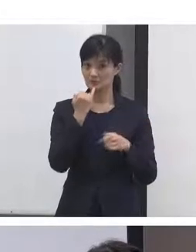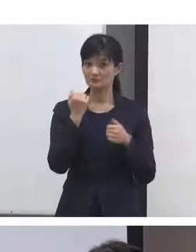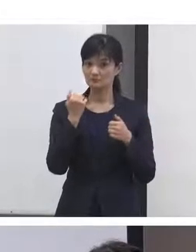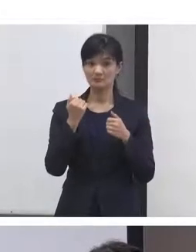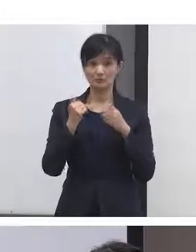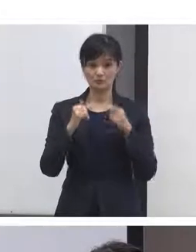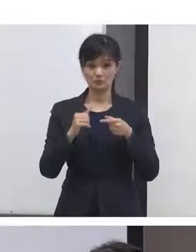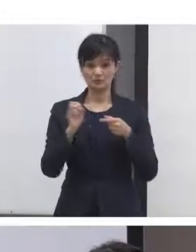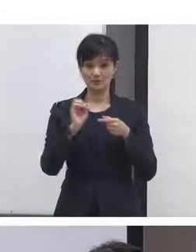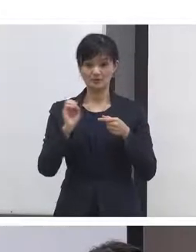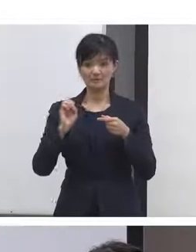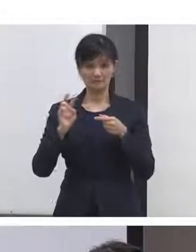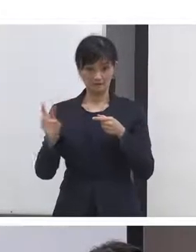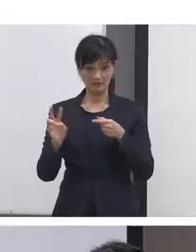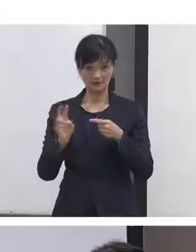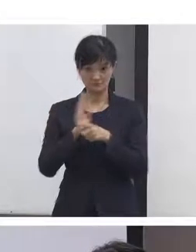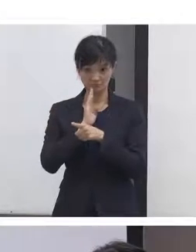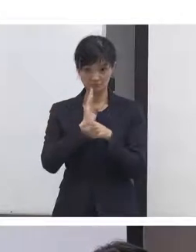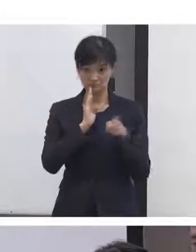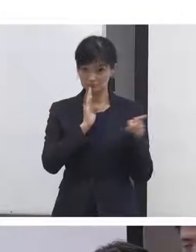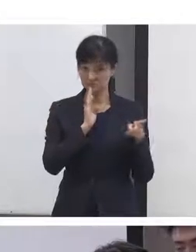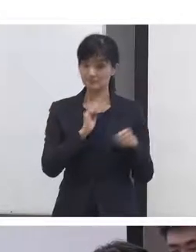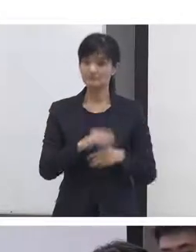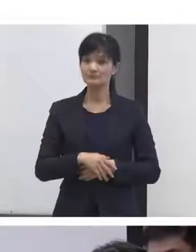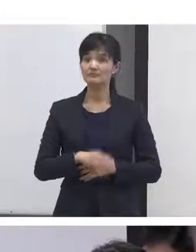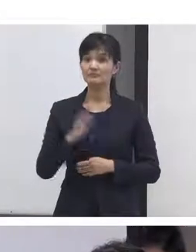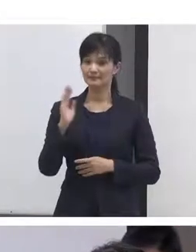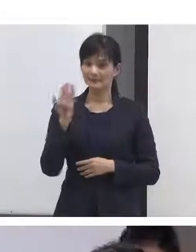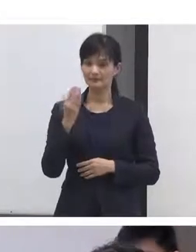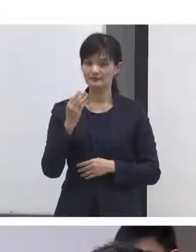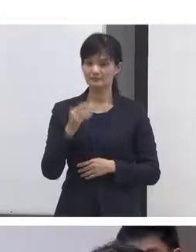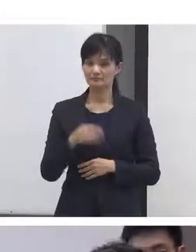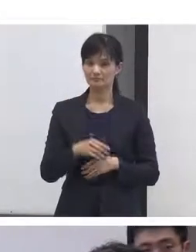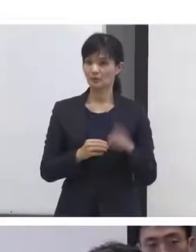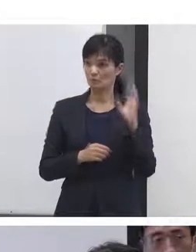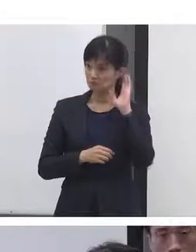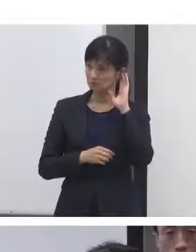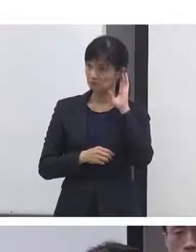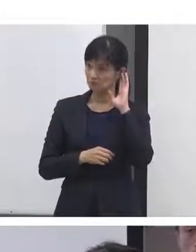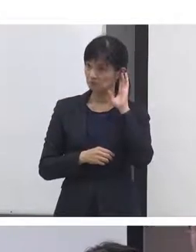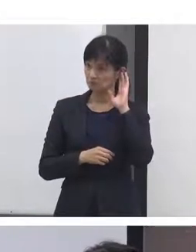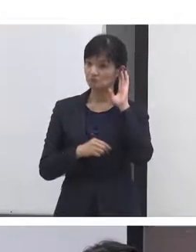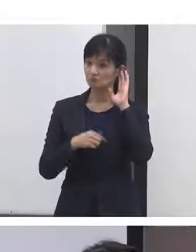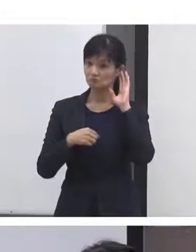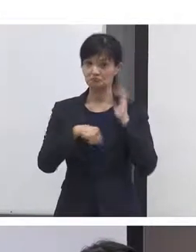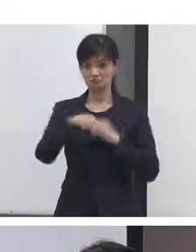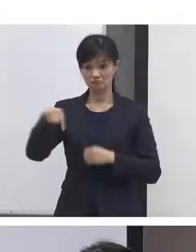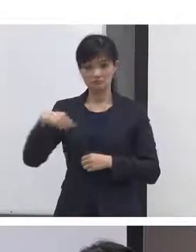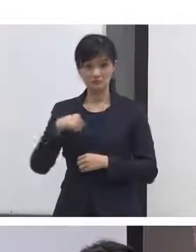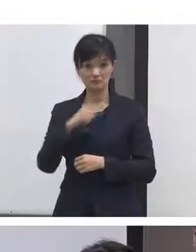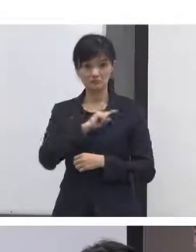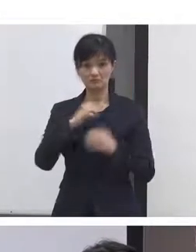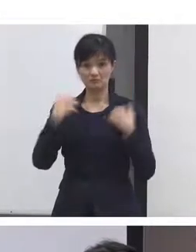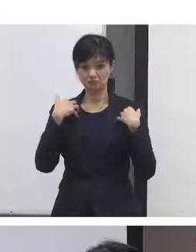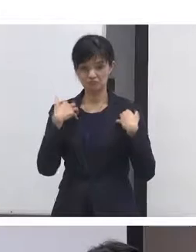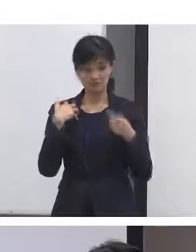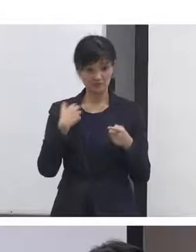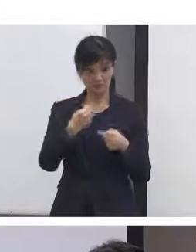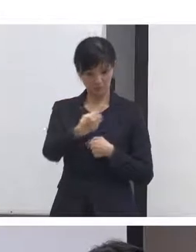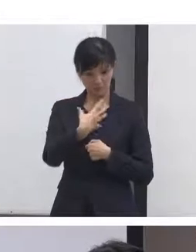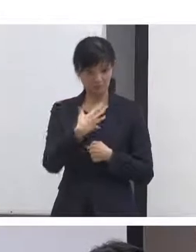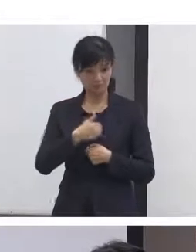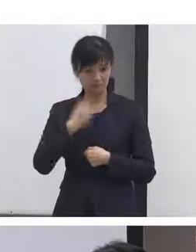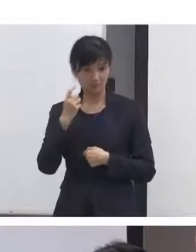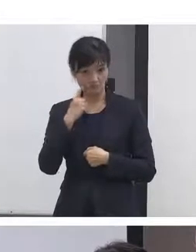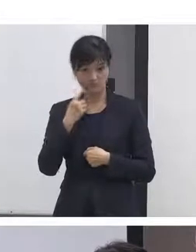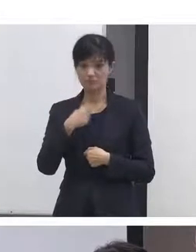像志豪讲，任何人都可以代表 GMV， 但是你听者自己负担查核责任，这、就是一个意思。另外一个意思就是 GMV